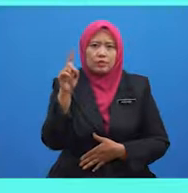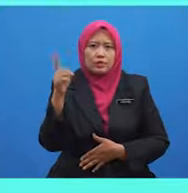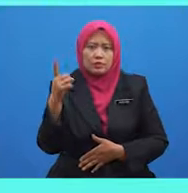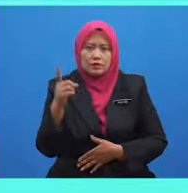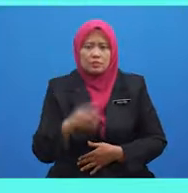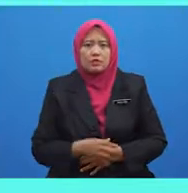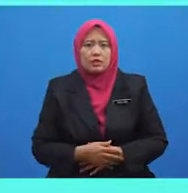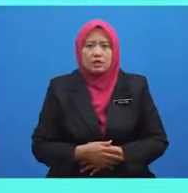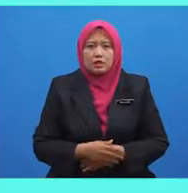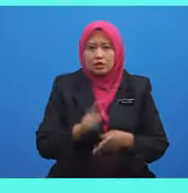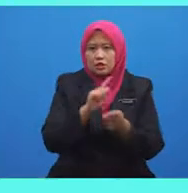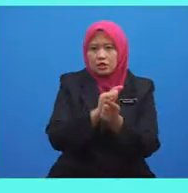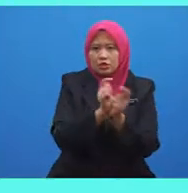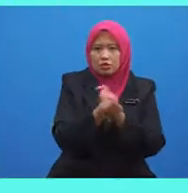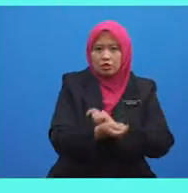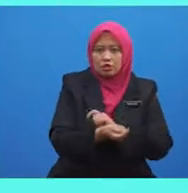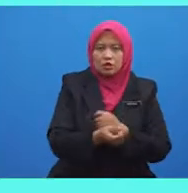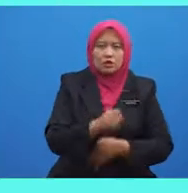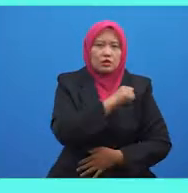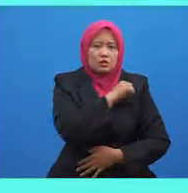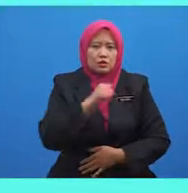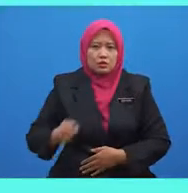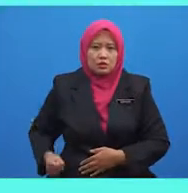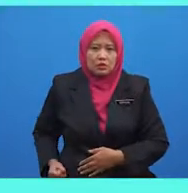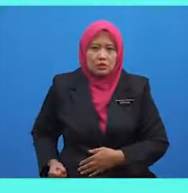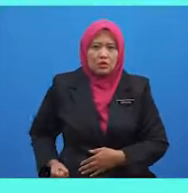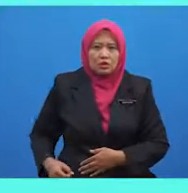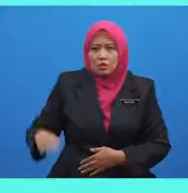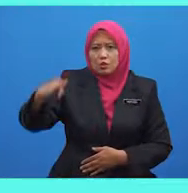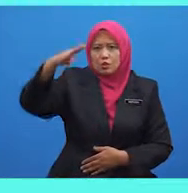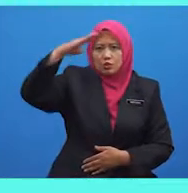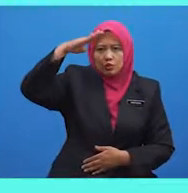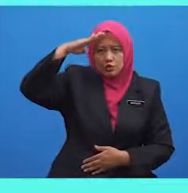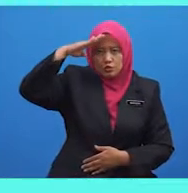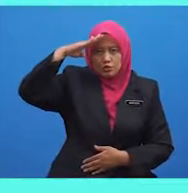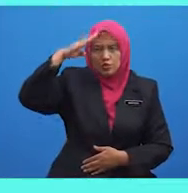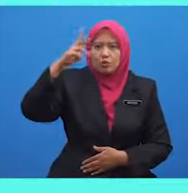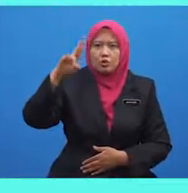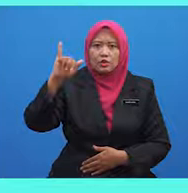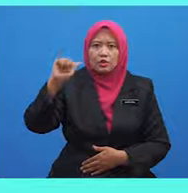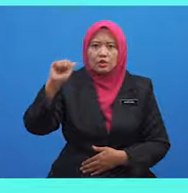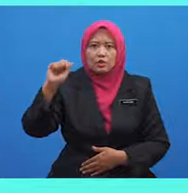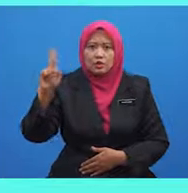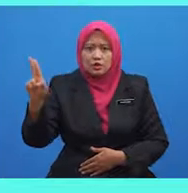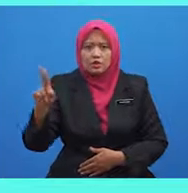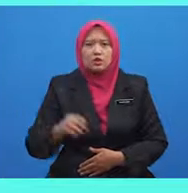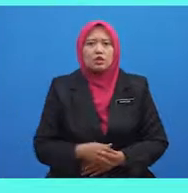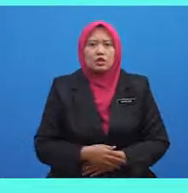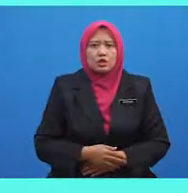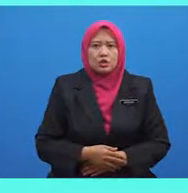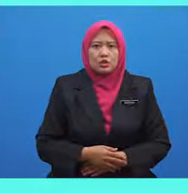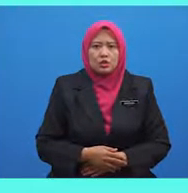Riau. Kekalahan Kesultanan Melayu Melaka perlu menjadi iktibar kepada kita tentang kepentingan